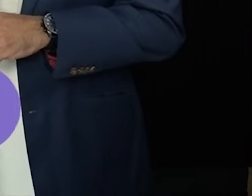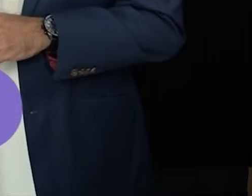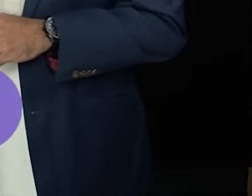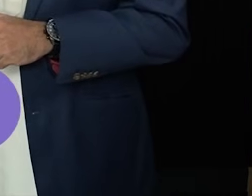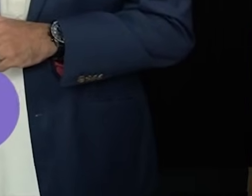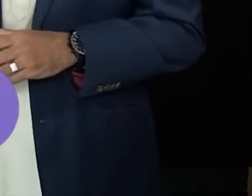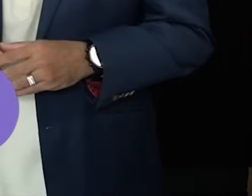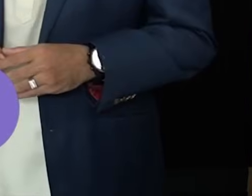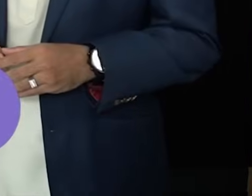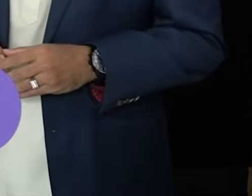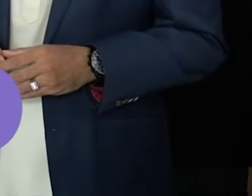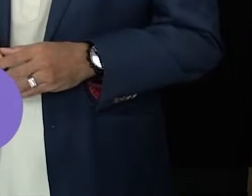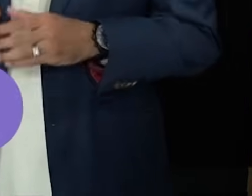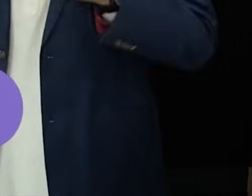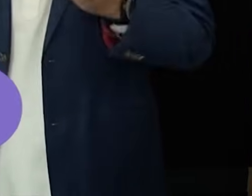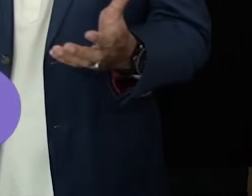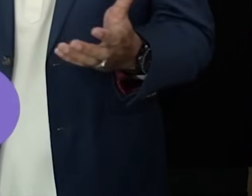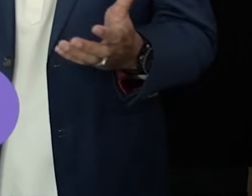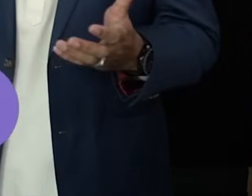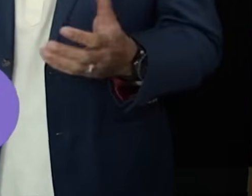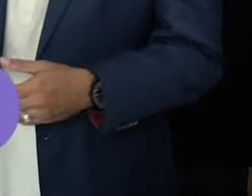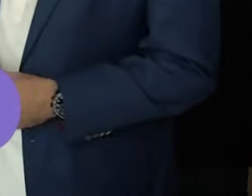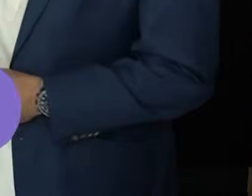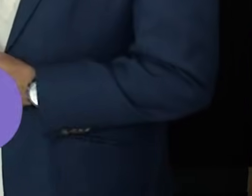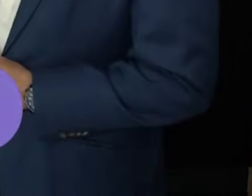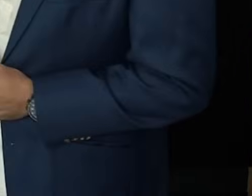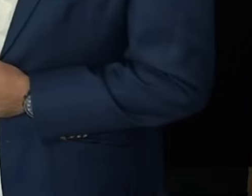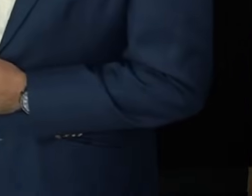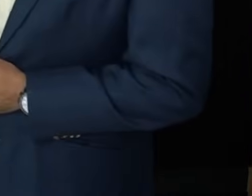149. Quran, Salat, Infaq.